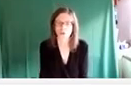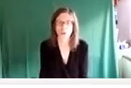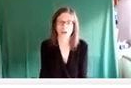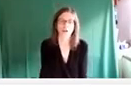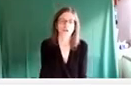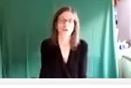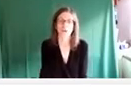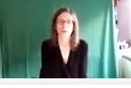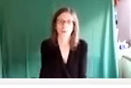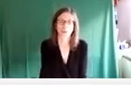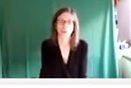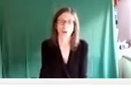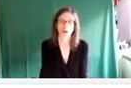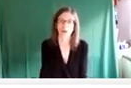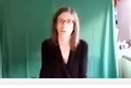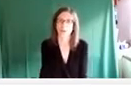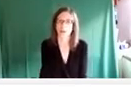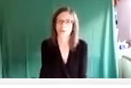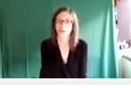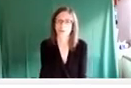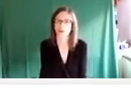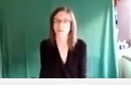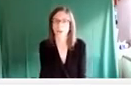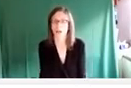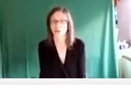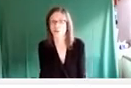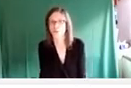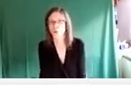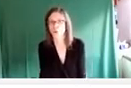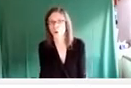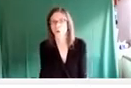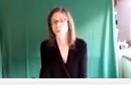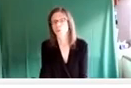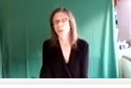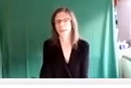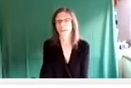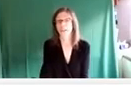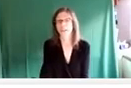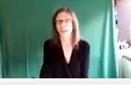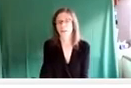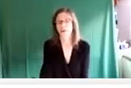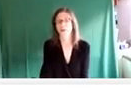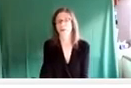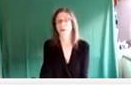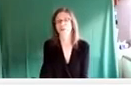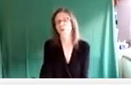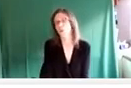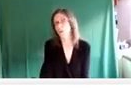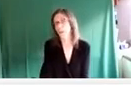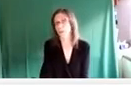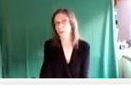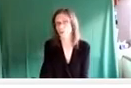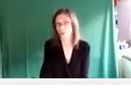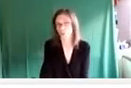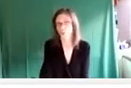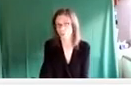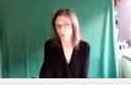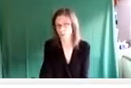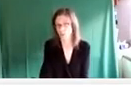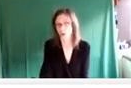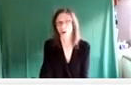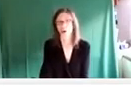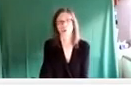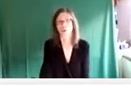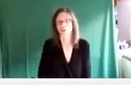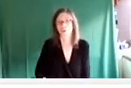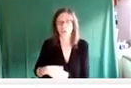de l'usage de AIR Markdown, donc avec AIR Studio, pour créer des documents de présentation